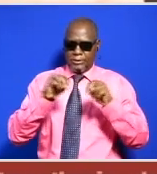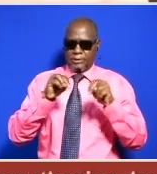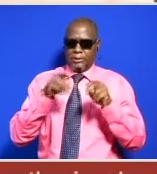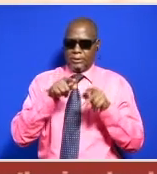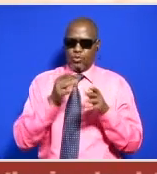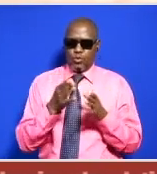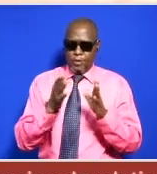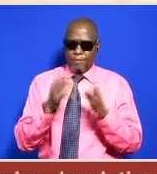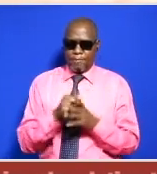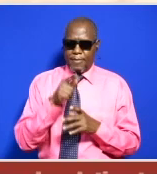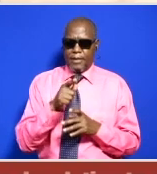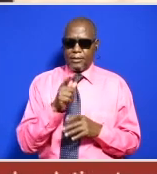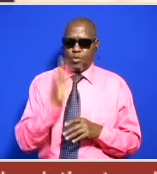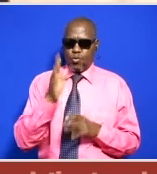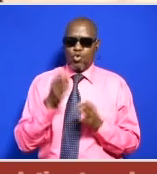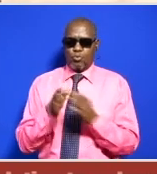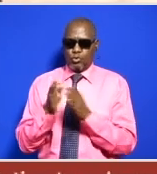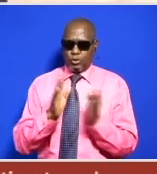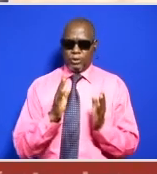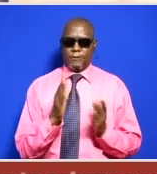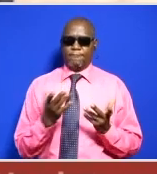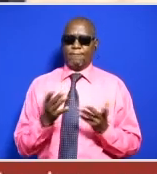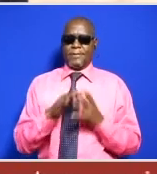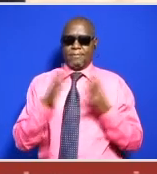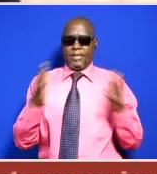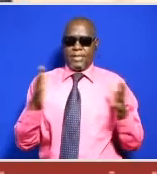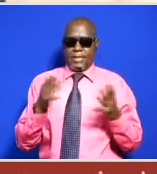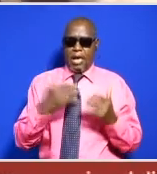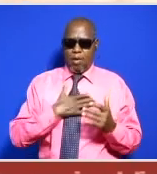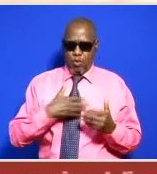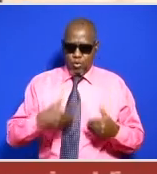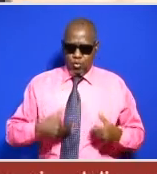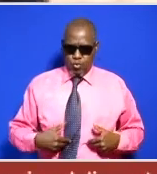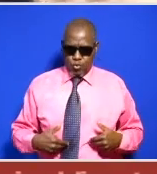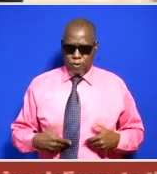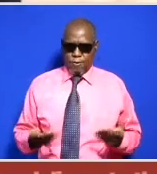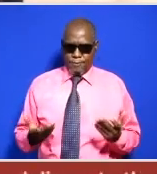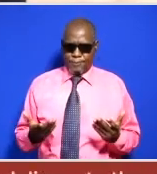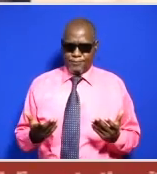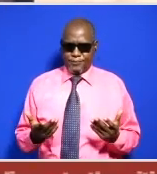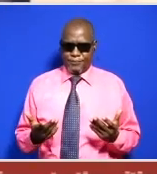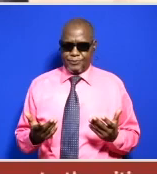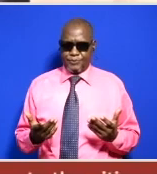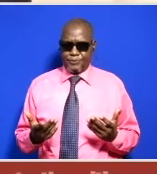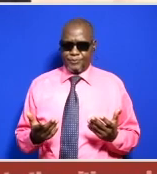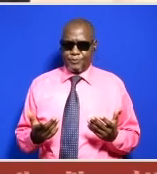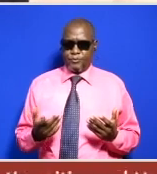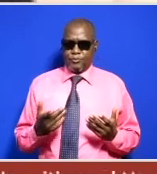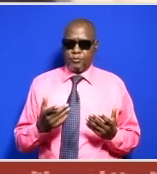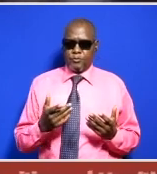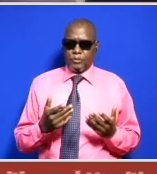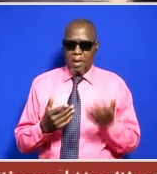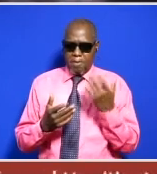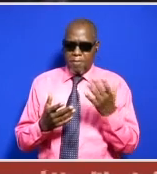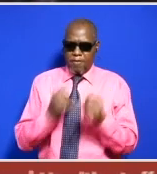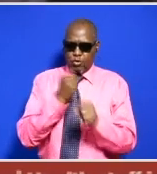kwa hivyo hii itakuwa nafasi kubwa tena vijana wetu. Hata siku si wacha hata hiyo karatasi ya kuajiriwa kazi. Kuna